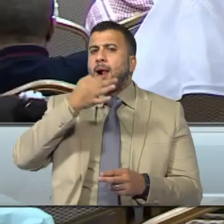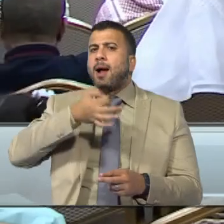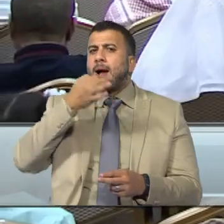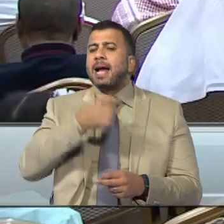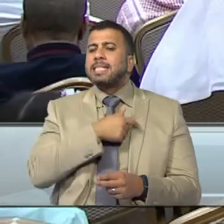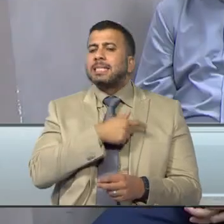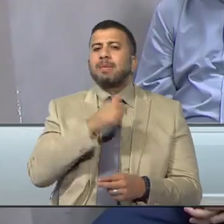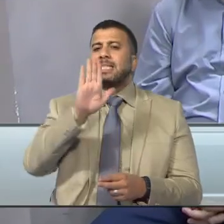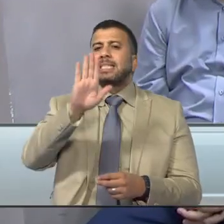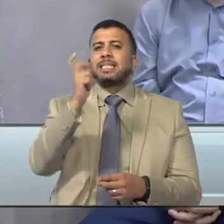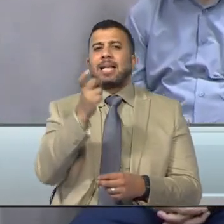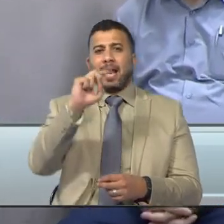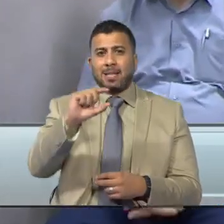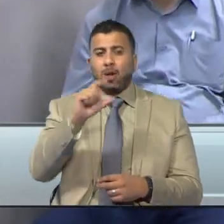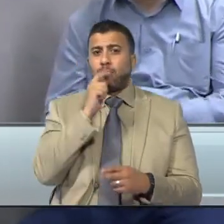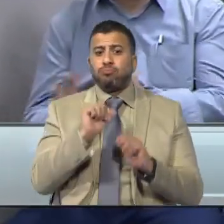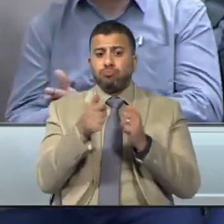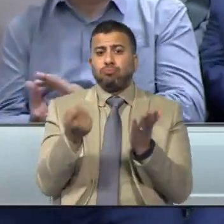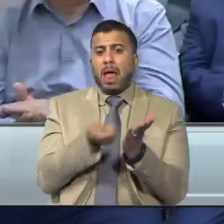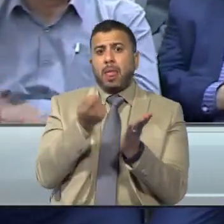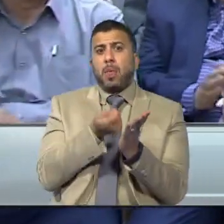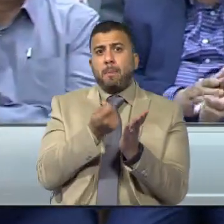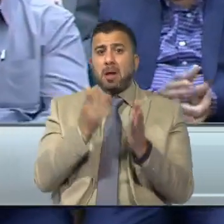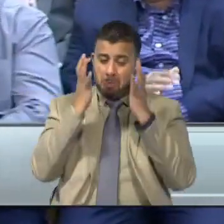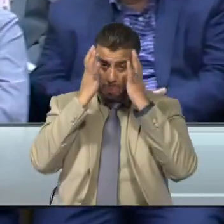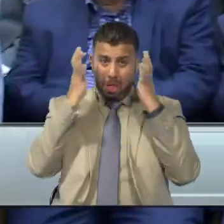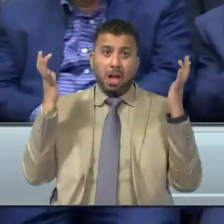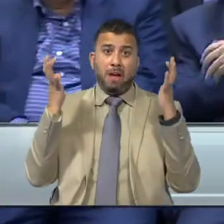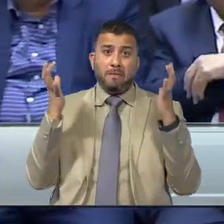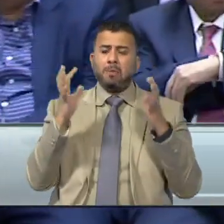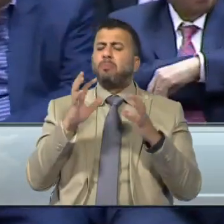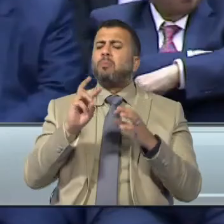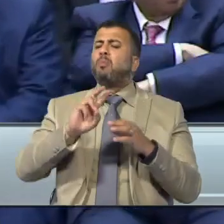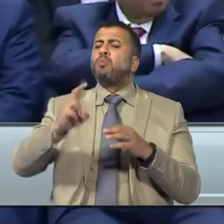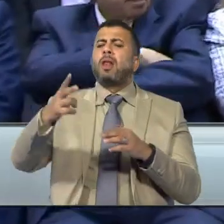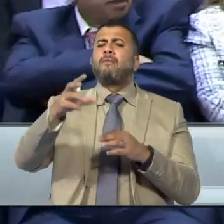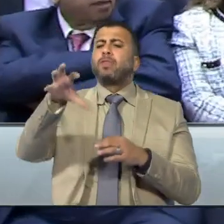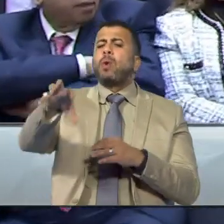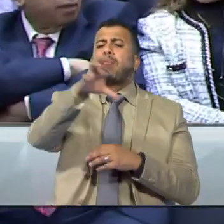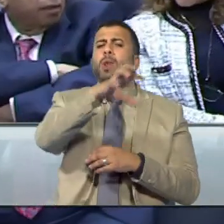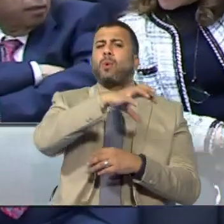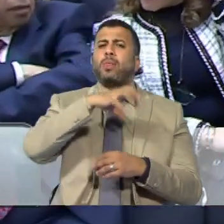16 بحضور أدباء ومثقفين من مختلف الدول العربية.